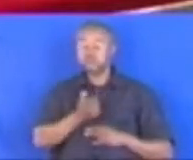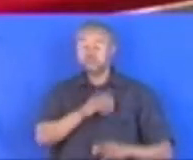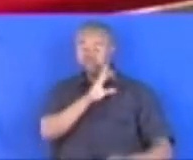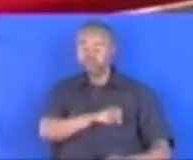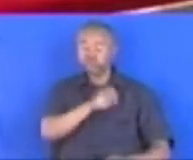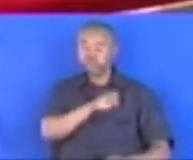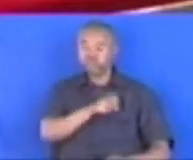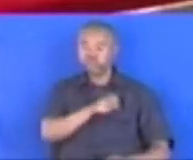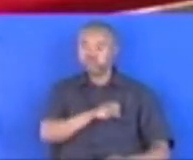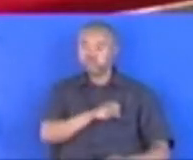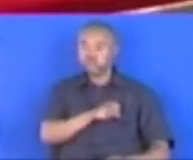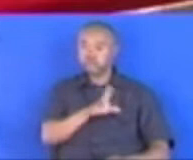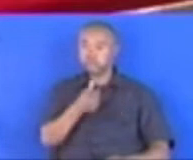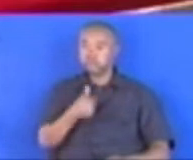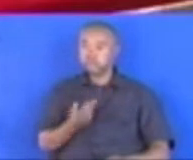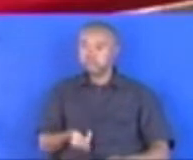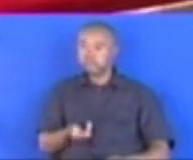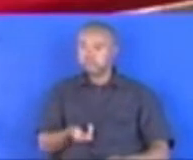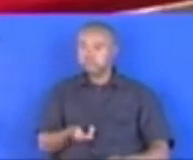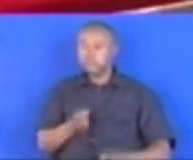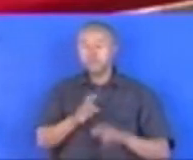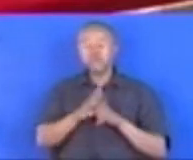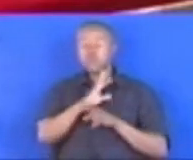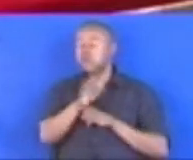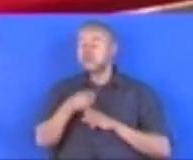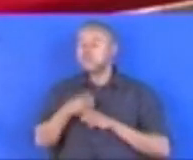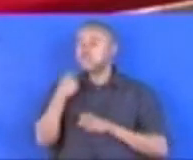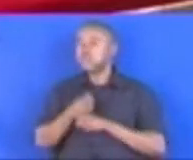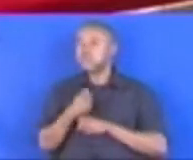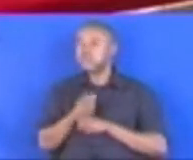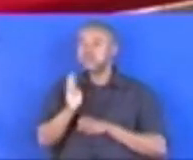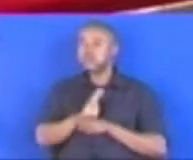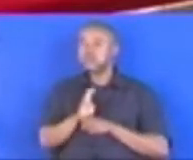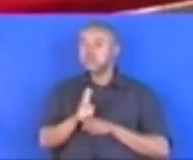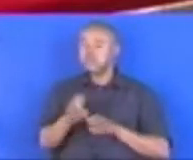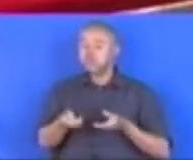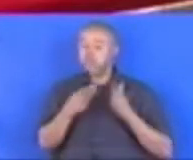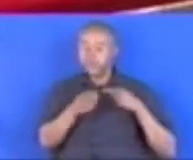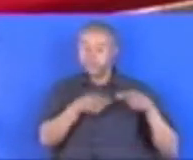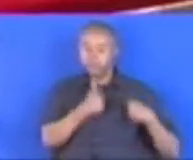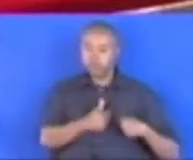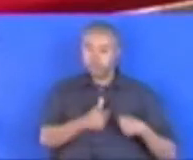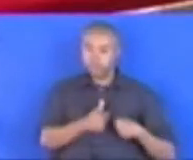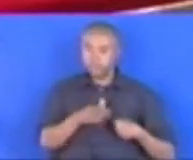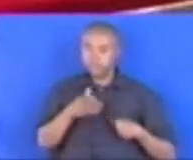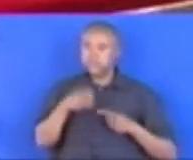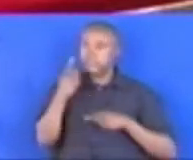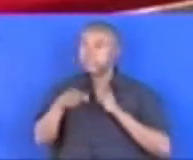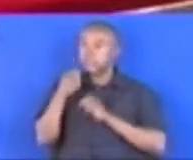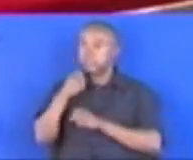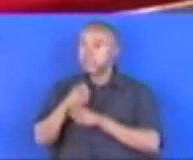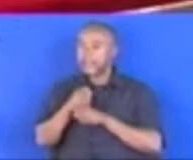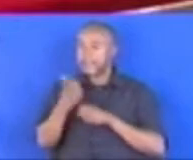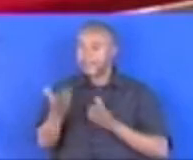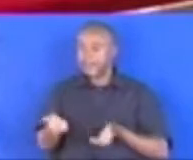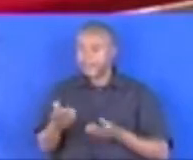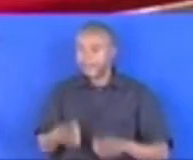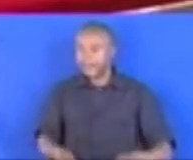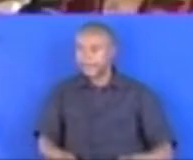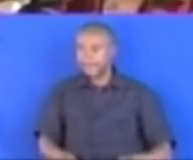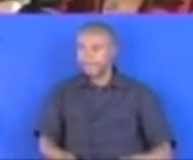wao wa kunikosa kama mama. Muda wote niko kazini, hawajaacha kunitia moyo niendelee kufanya kazi hii.